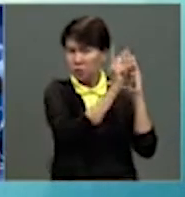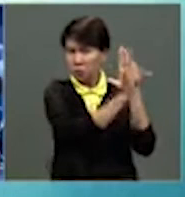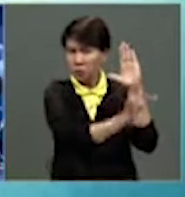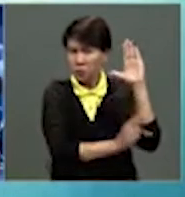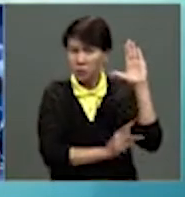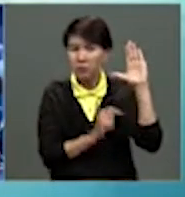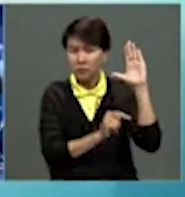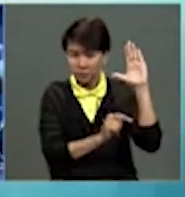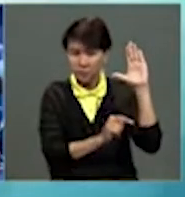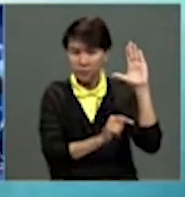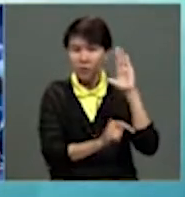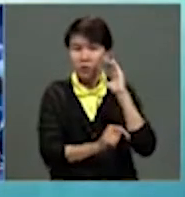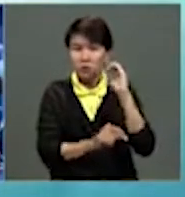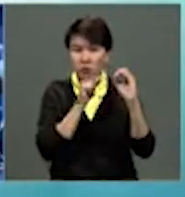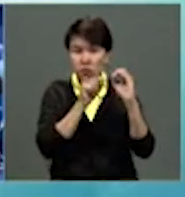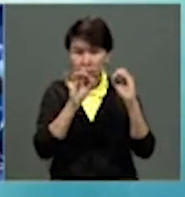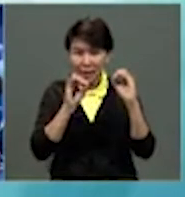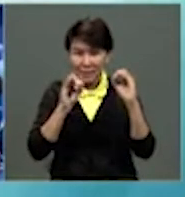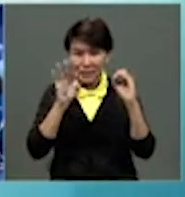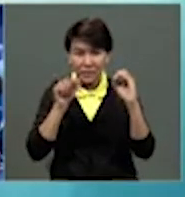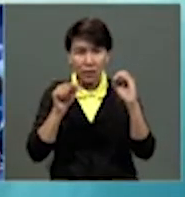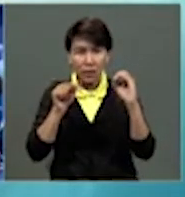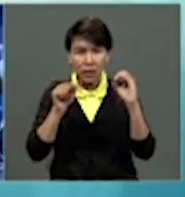ถือว่าดีก็คือเต็มเมื่อคืนหนึ่งนะครับอันนี้เราอยู่ที่0.8 4